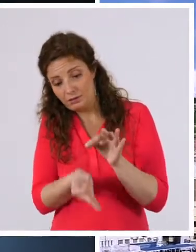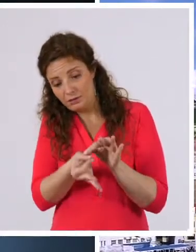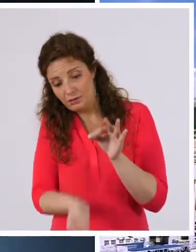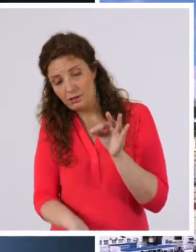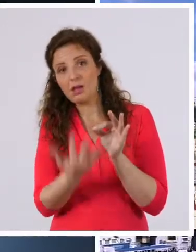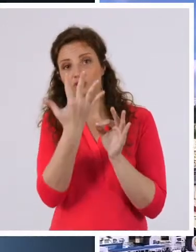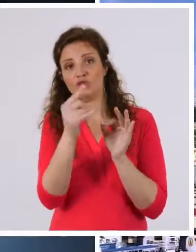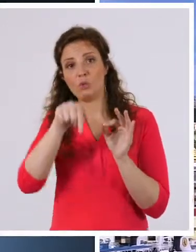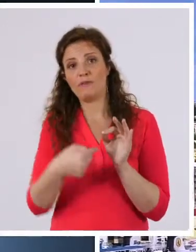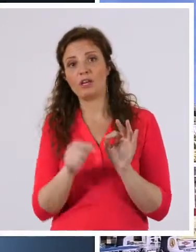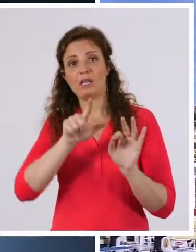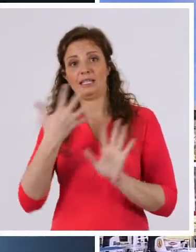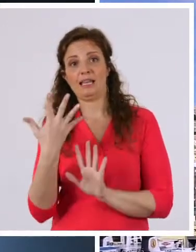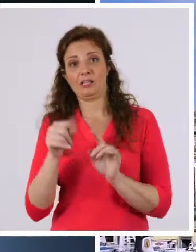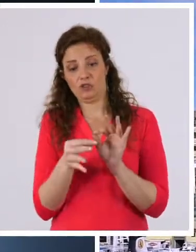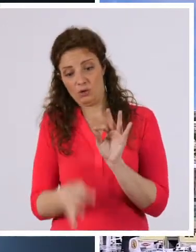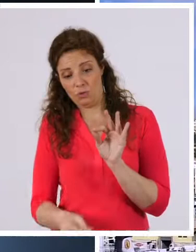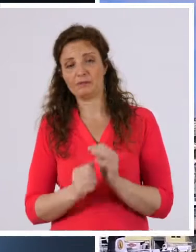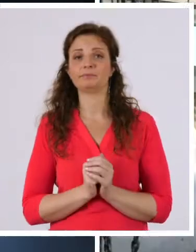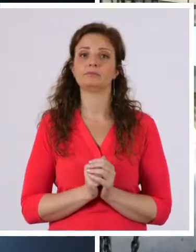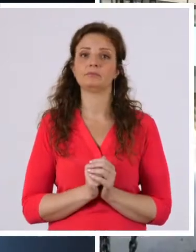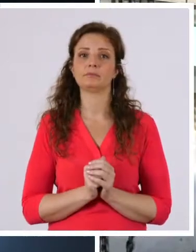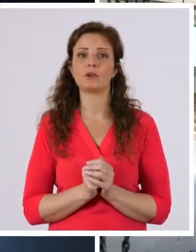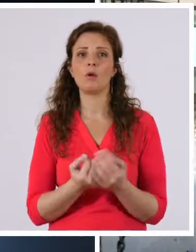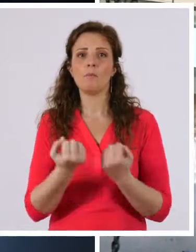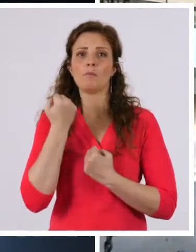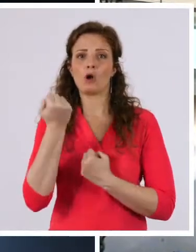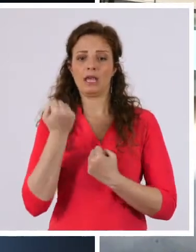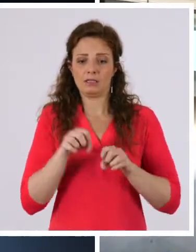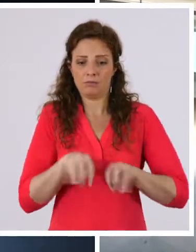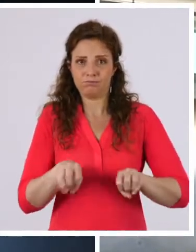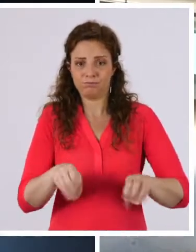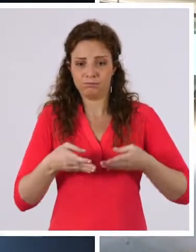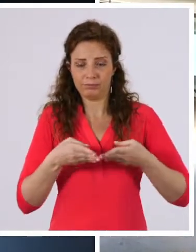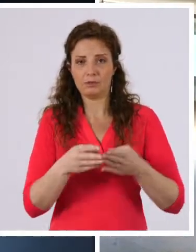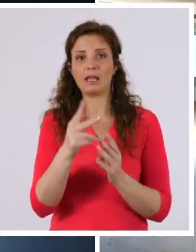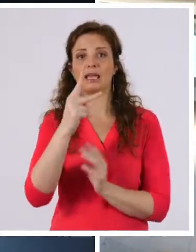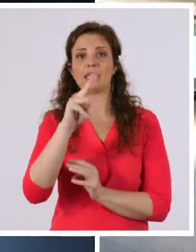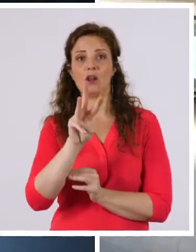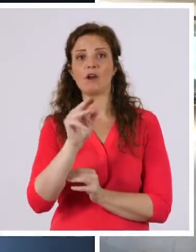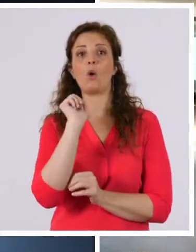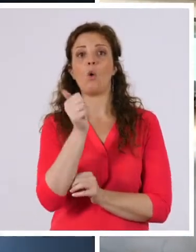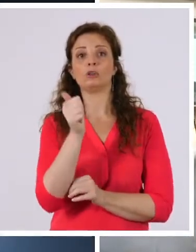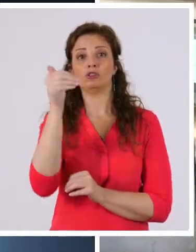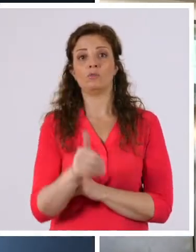estiva, metri 5,75. Potenza della propulsione, kilowatt